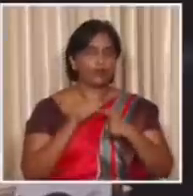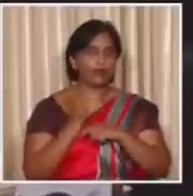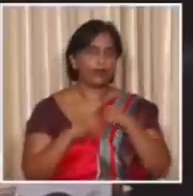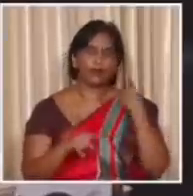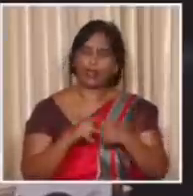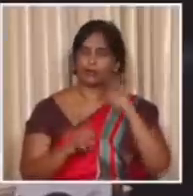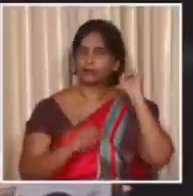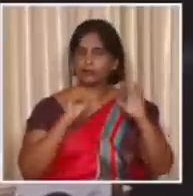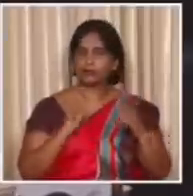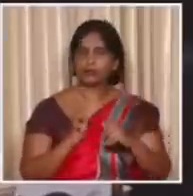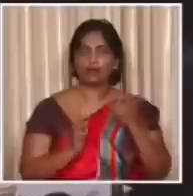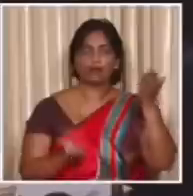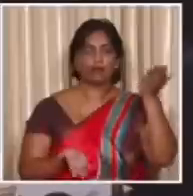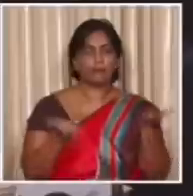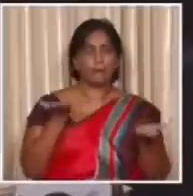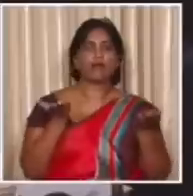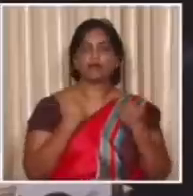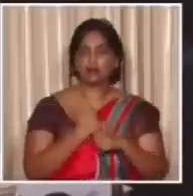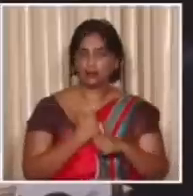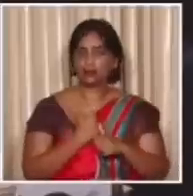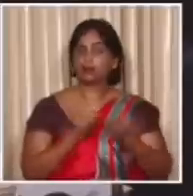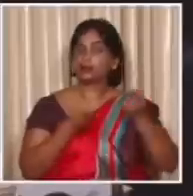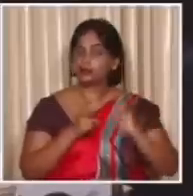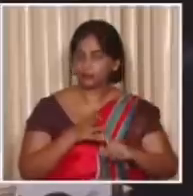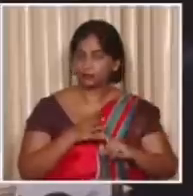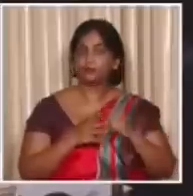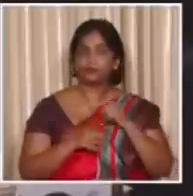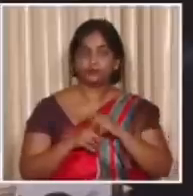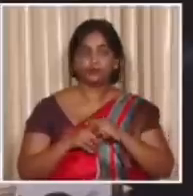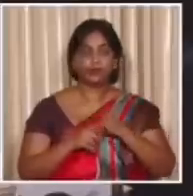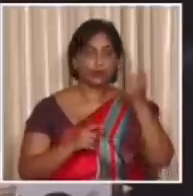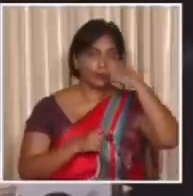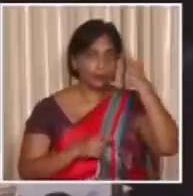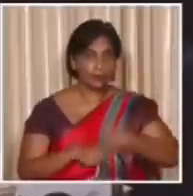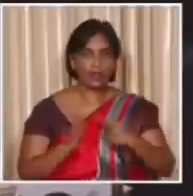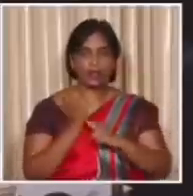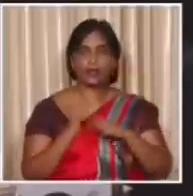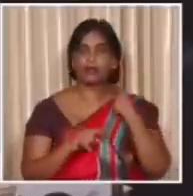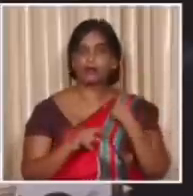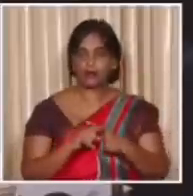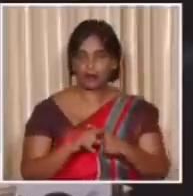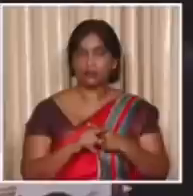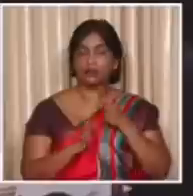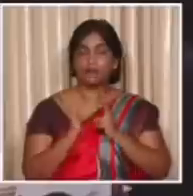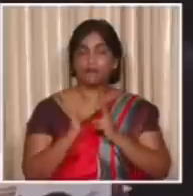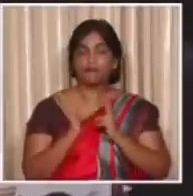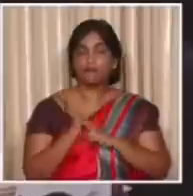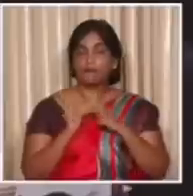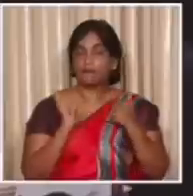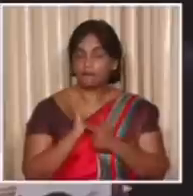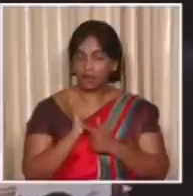ගහනවා ඉතින් account එක balance කරගන්න මේ හදන්න ඊළඟ pay tax එක ඉතින් මේ වැට් එක ගෙහිම අරන් මොකද්ද